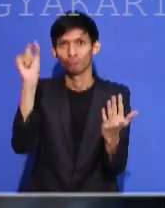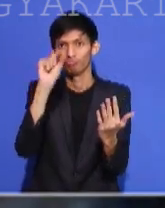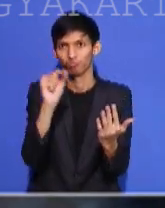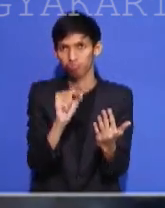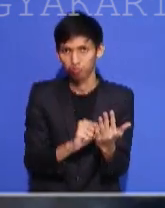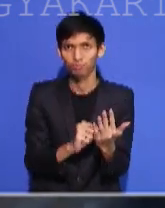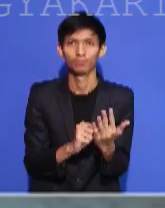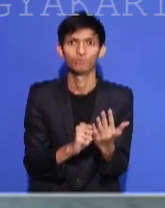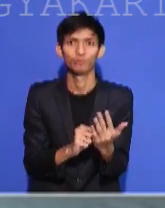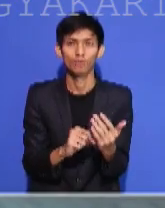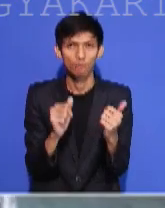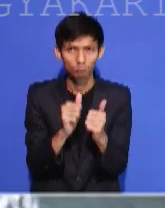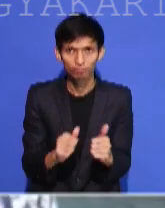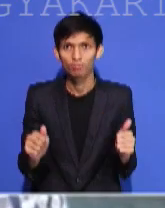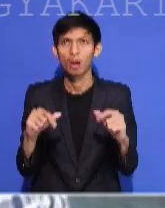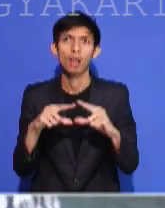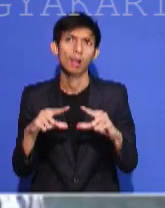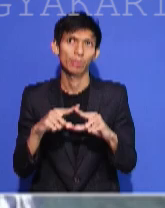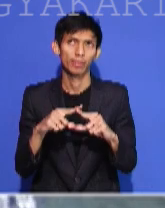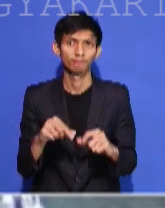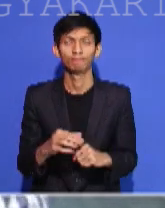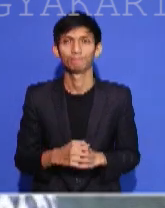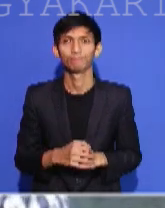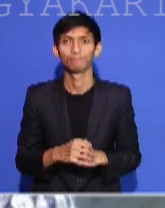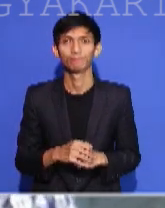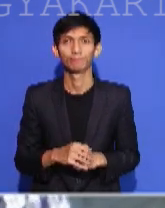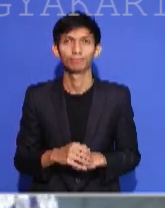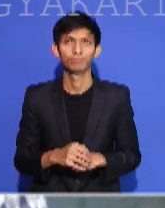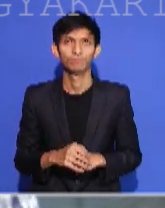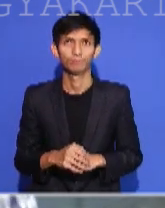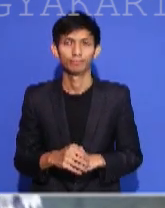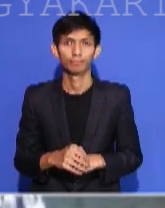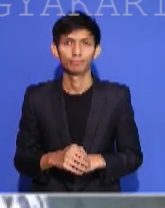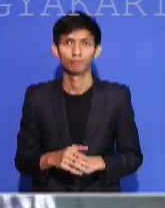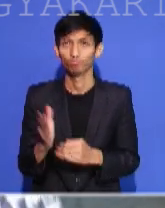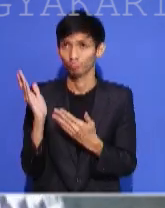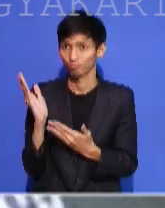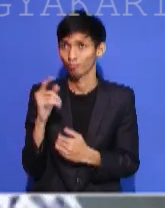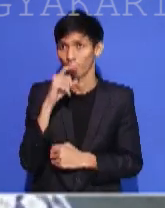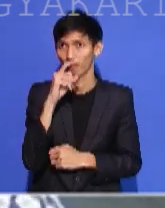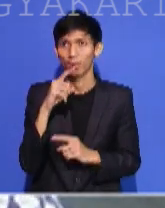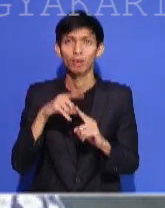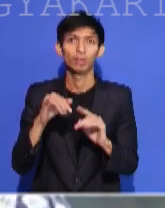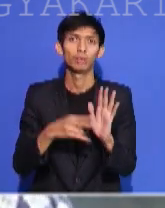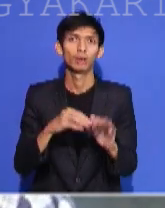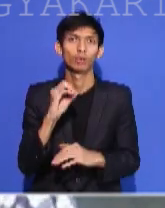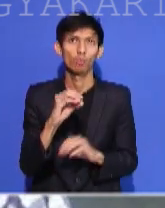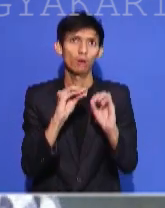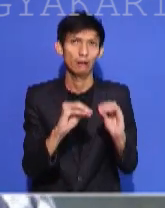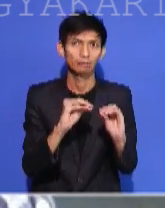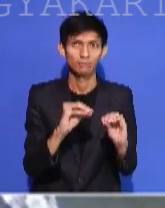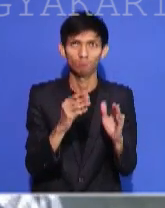kembali alat gambarnya. Bagaimana Pak Tino menjadi pribadi yang sangat konsen dan